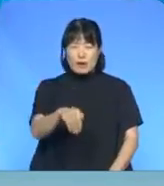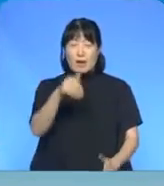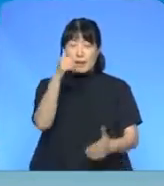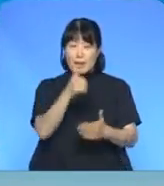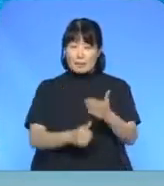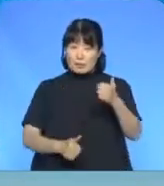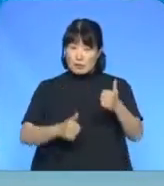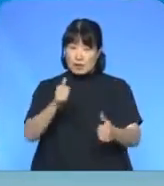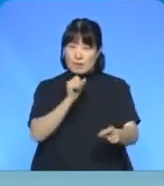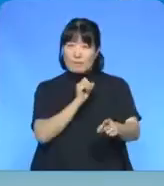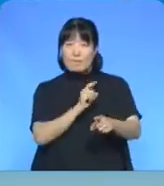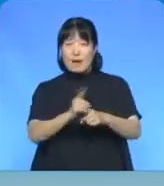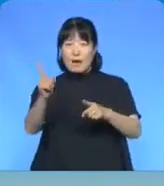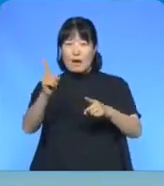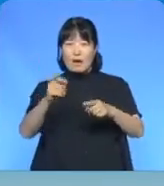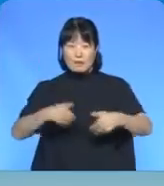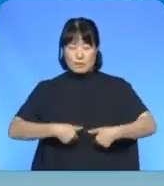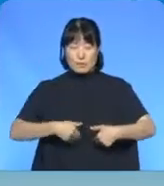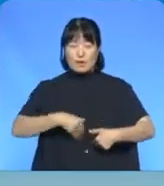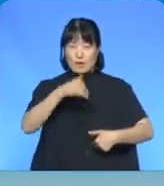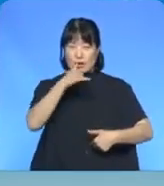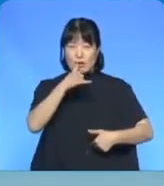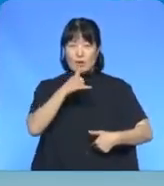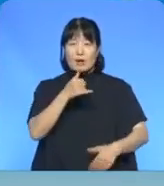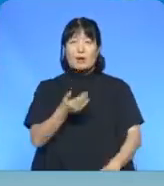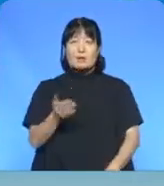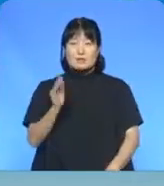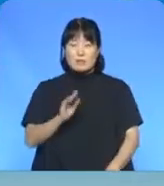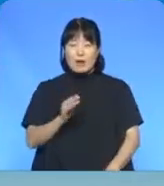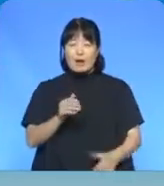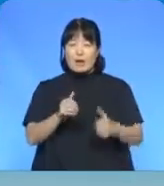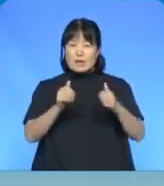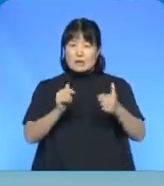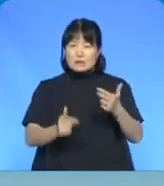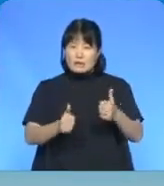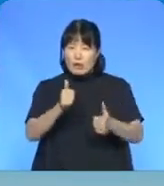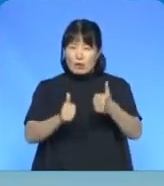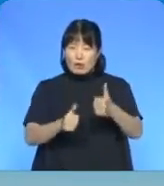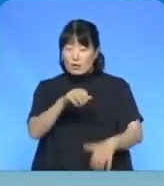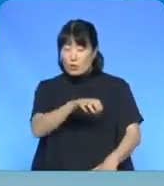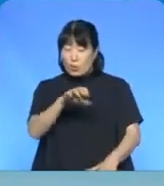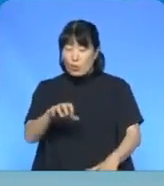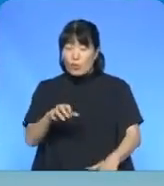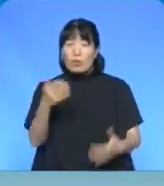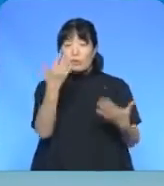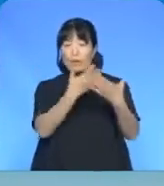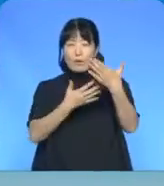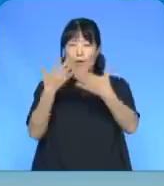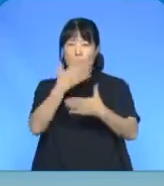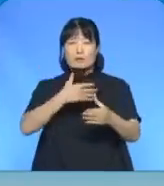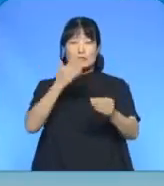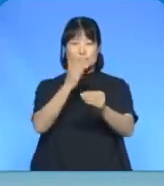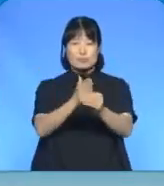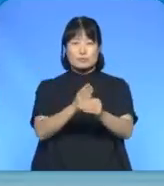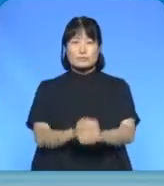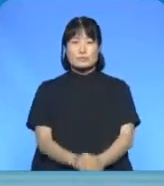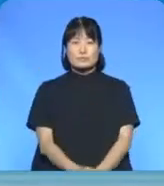시즌을 잘 마무리해야 할 텐데요. 당장 홈 경기가 어디서 열릴지조차 불분명합니다. 강규혁 기자의